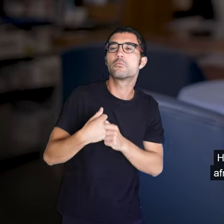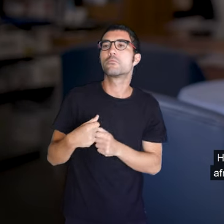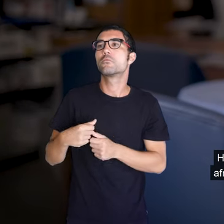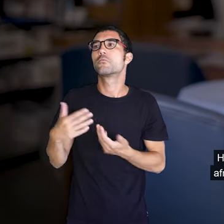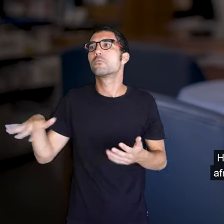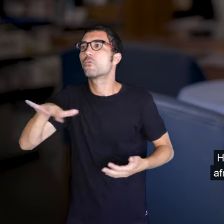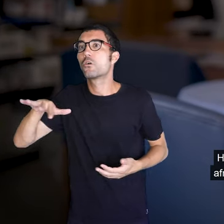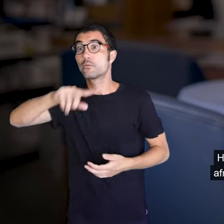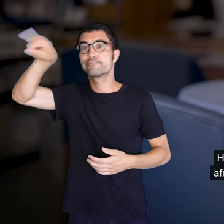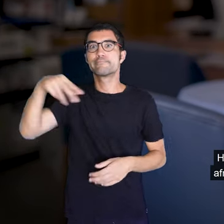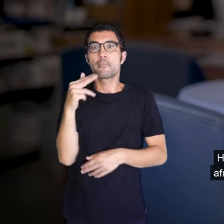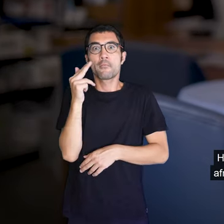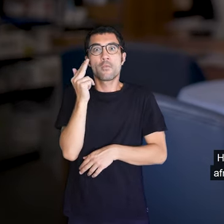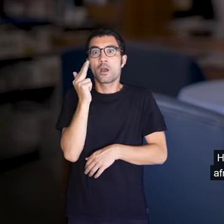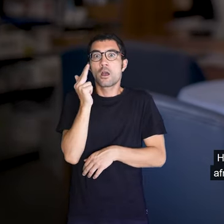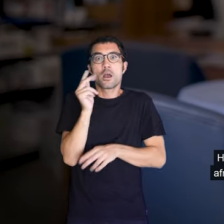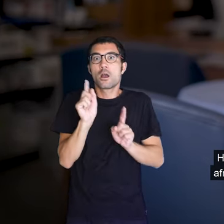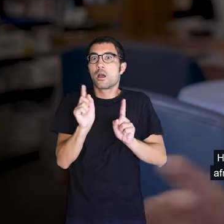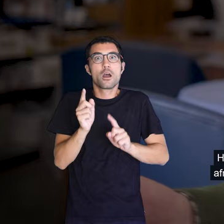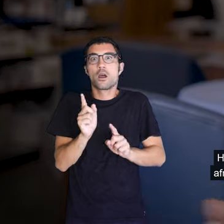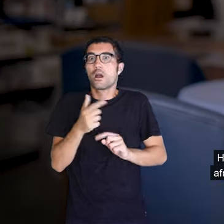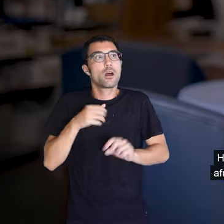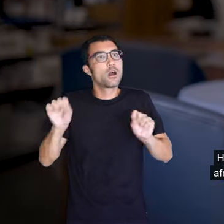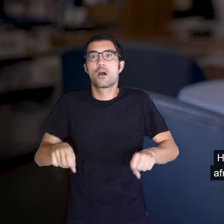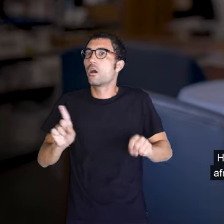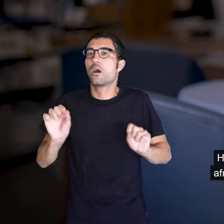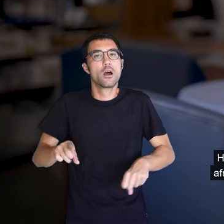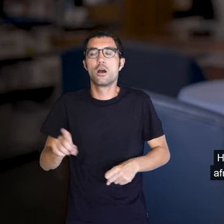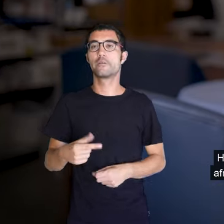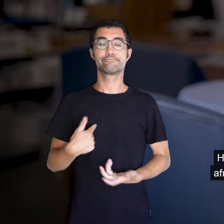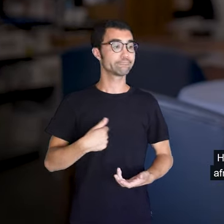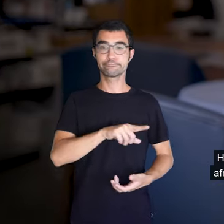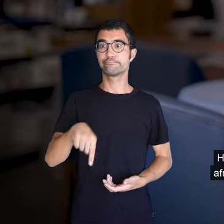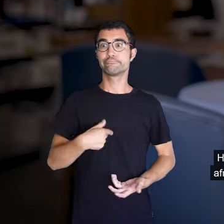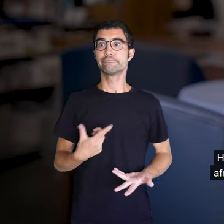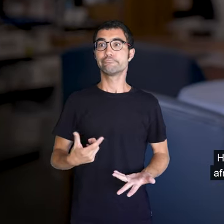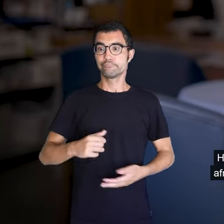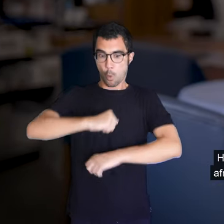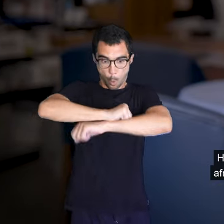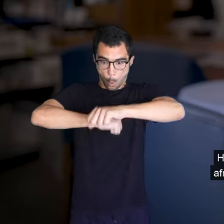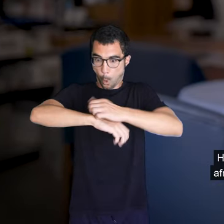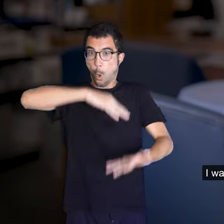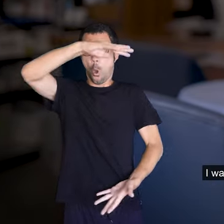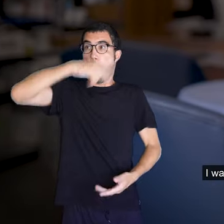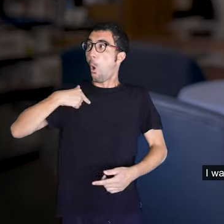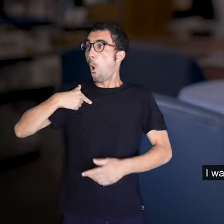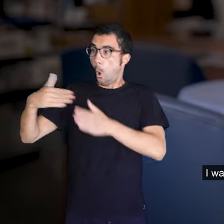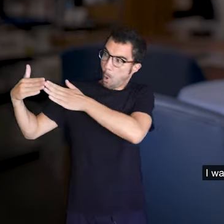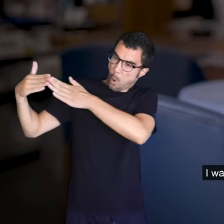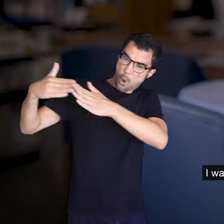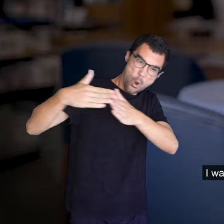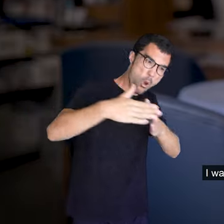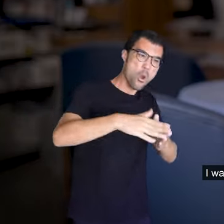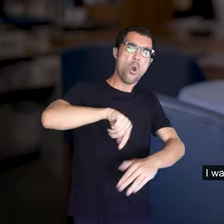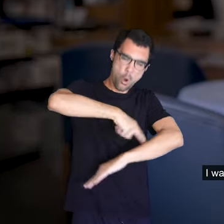Li van dir que tenien por. Dic, i nosaltres carregats aquí no n'hem de tenir. Jo em vaig